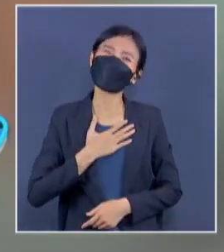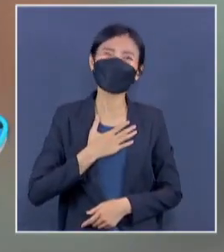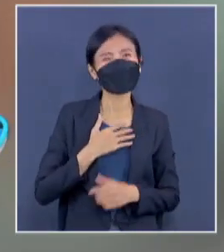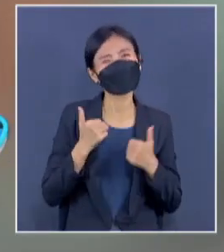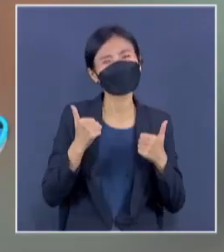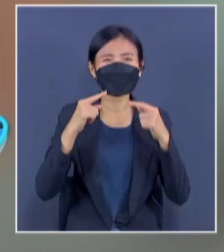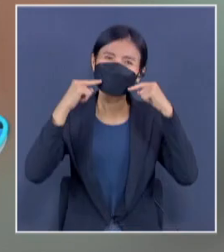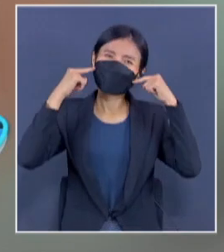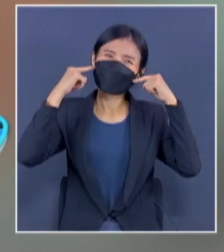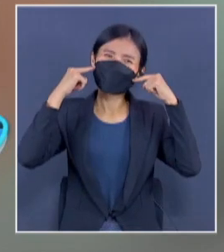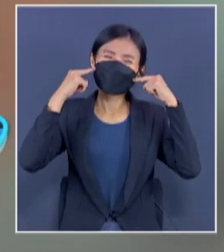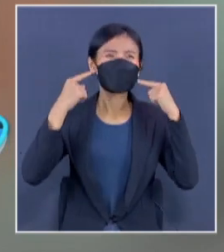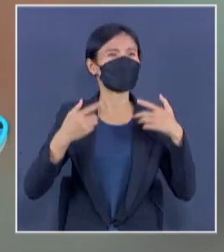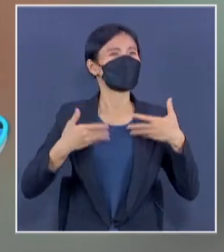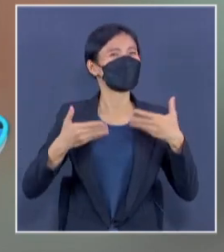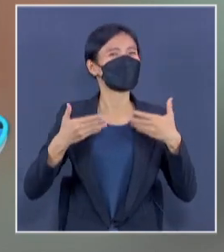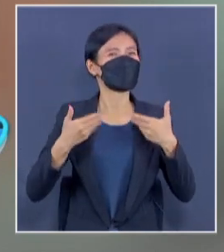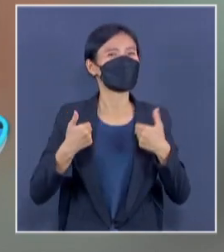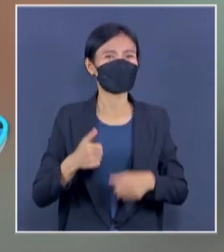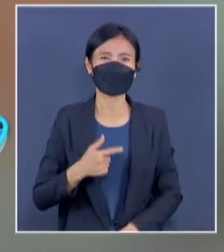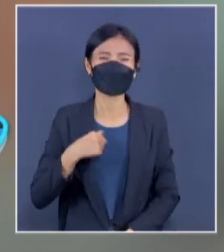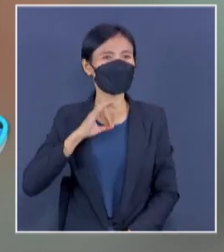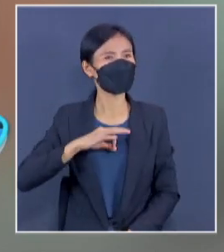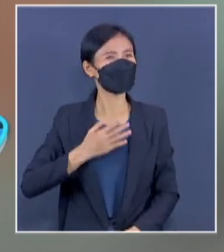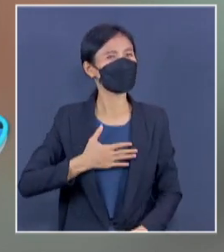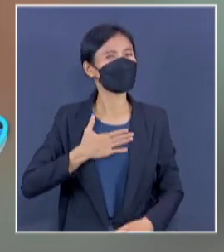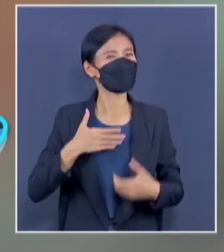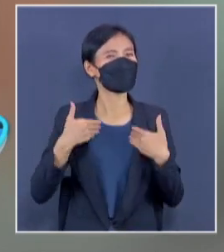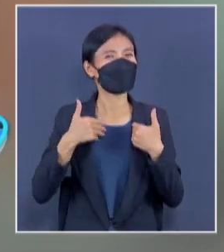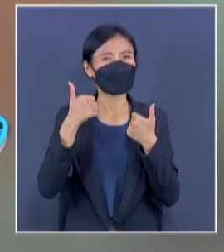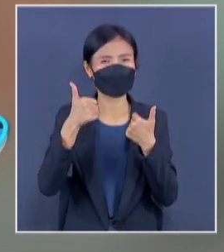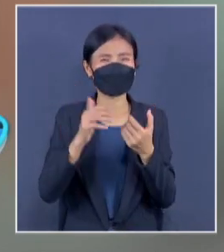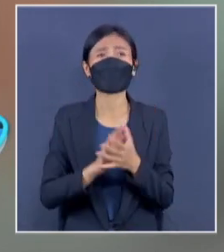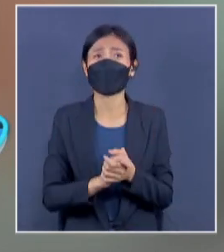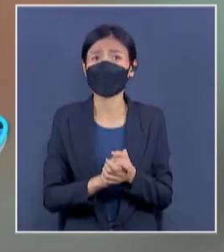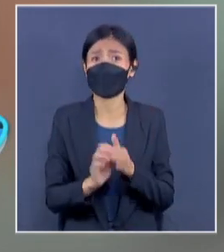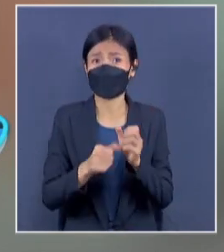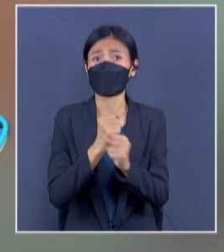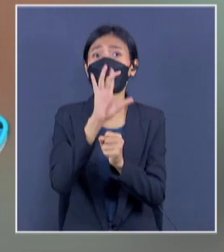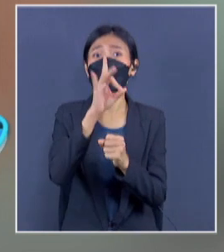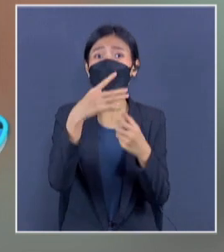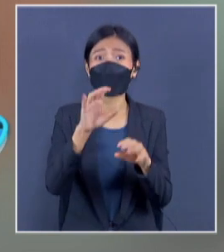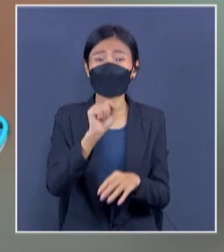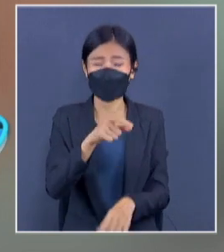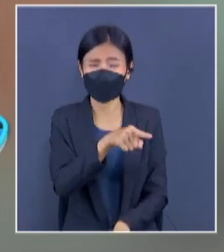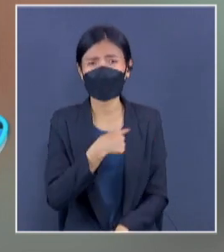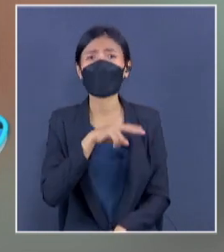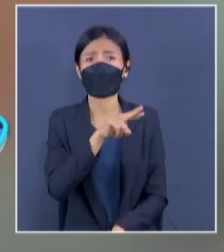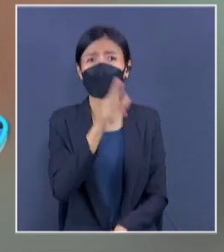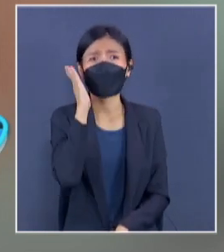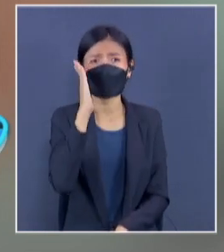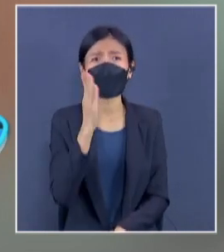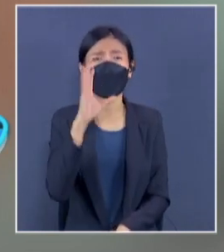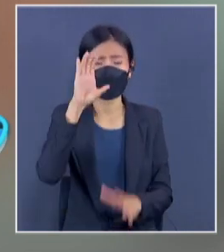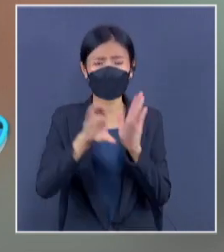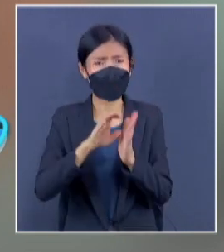เลยค่ะพร้อมกับเผยความรู้สึกว่าดีใจก็เป็น8ปีที่รอคอยจากหวานใจมาริโอได้โพสต์รูปตนเองลงใน IG ก็ย